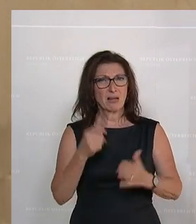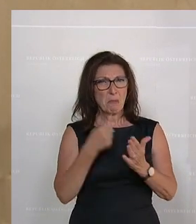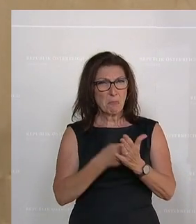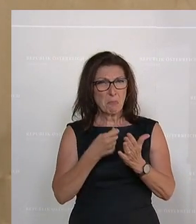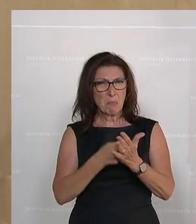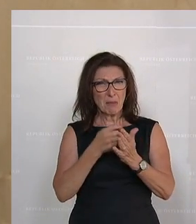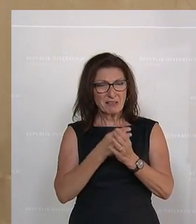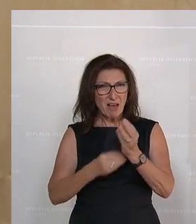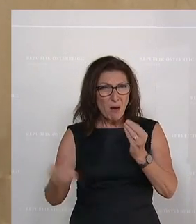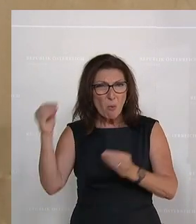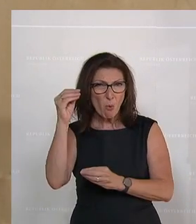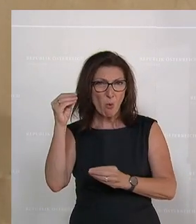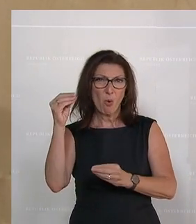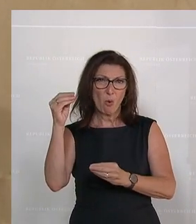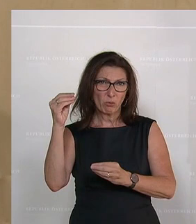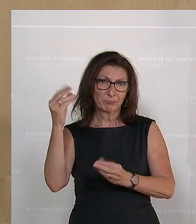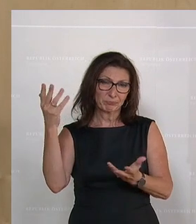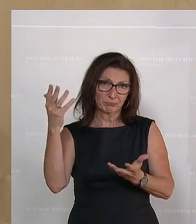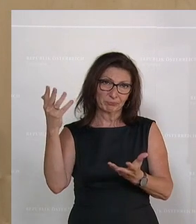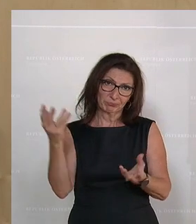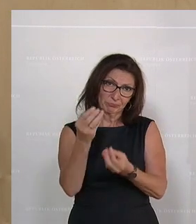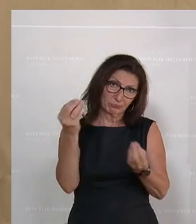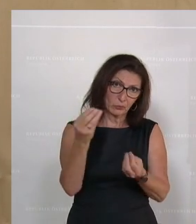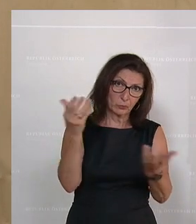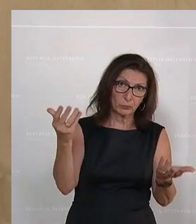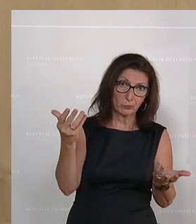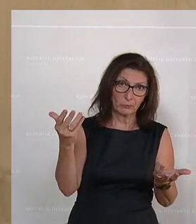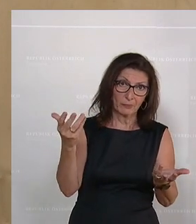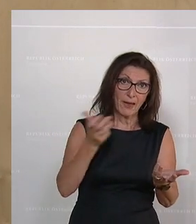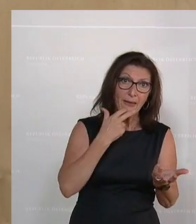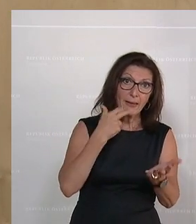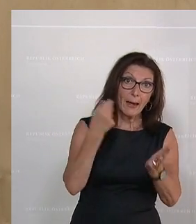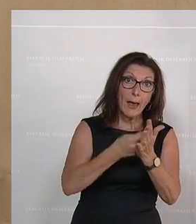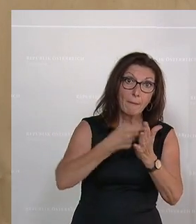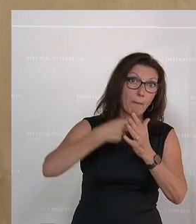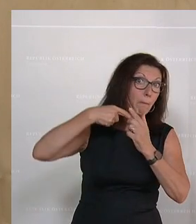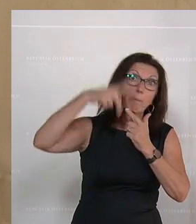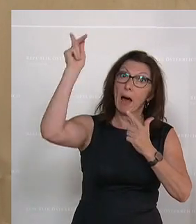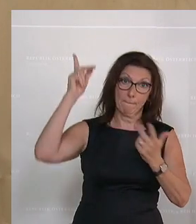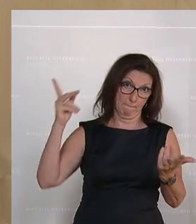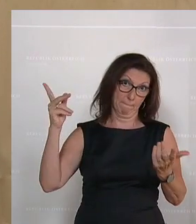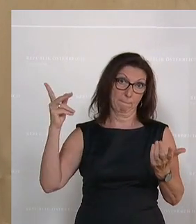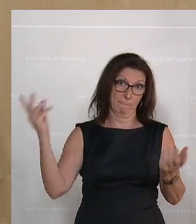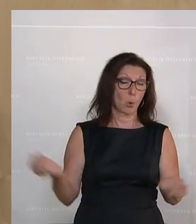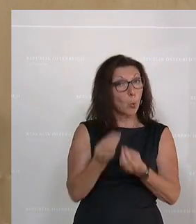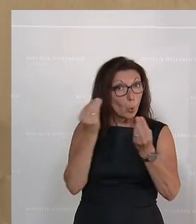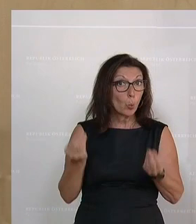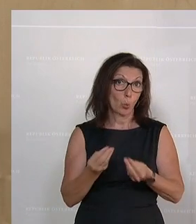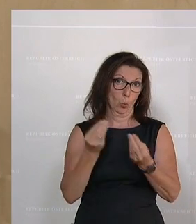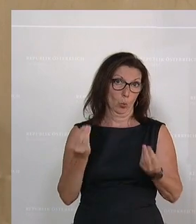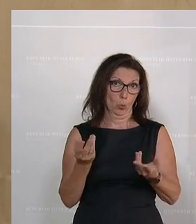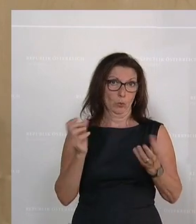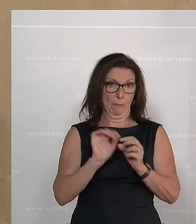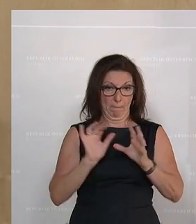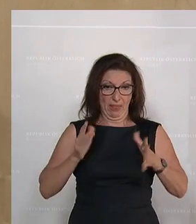gekommen ist insbesondere getrieben durch den die steigerung des energiepreises ausgelöst nach der pandemie